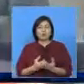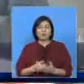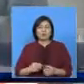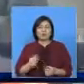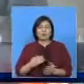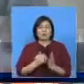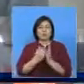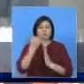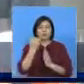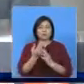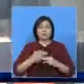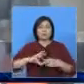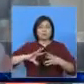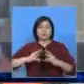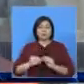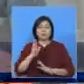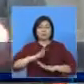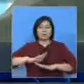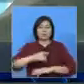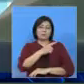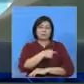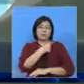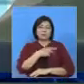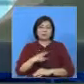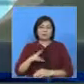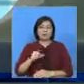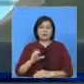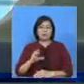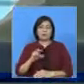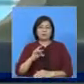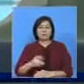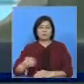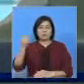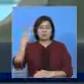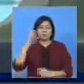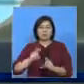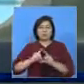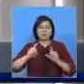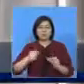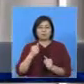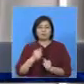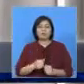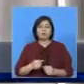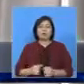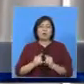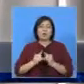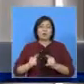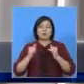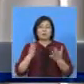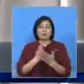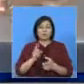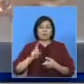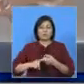арта бастады. Соның нәтижесінде елімізде медициналық кластерлер, ғылыми өндірістік орталықтар күннен күнге жанданып келеді.